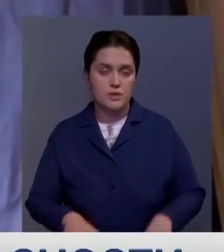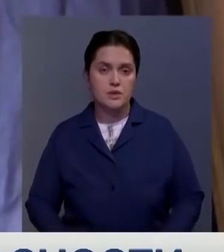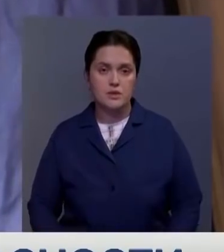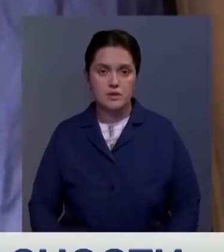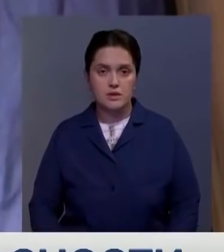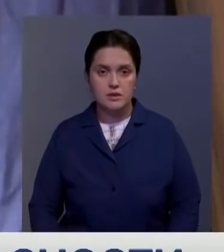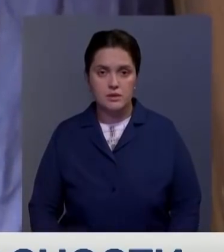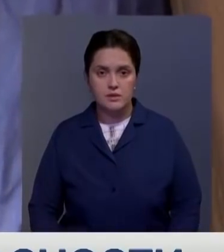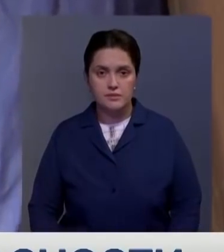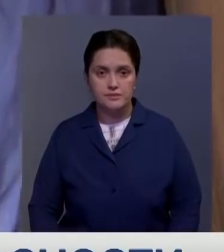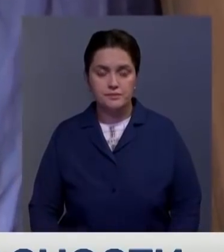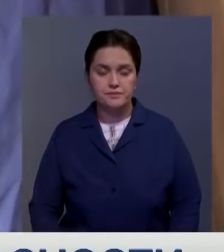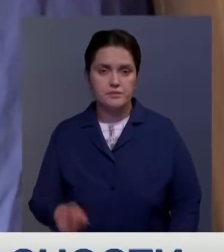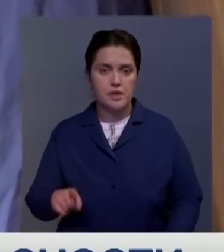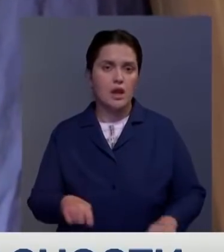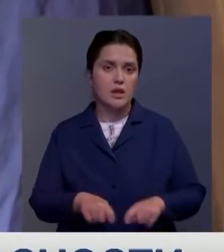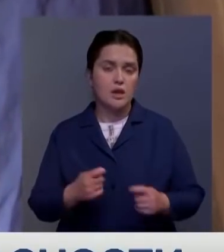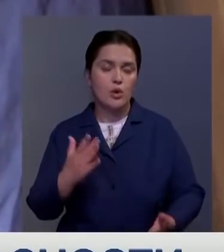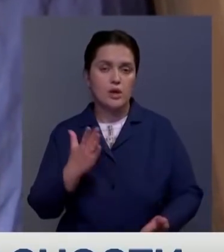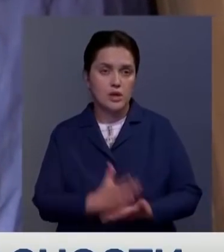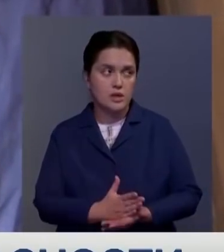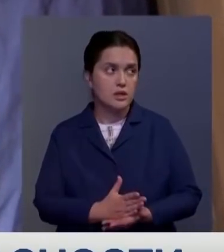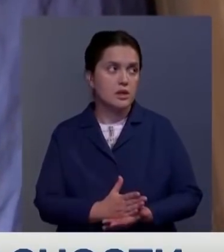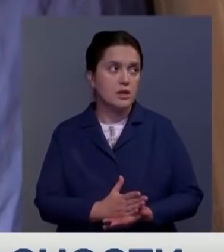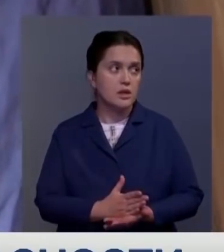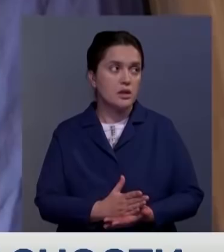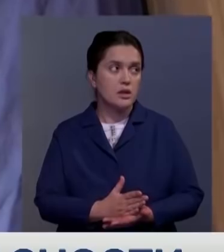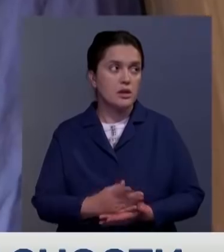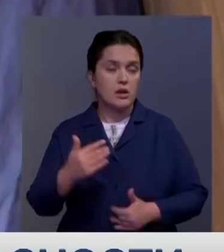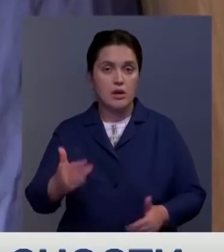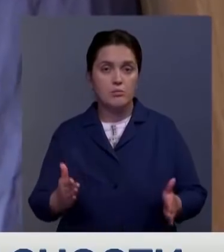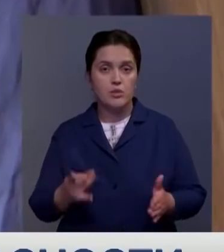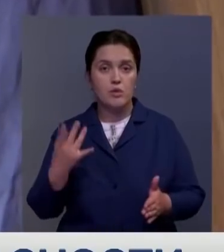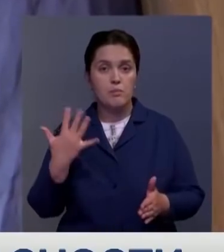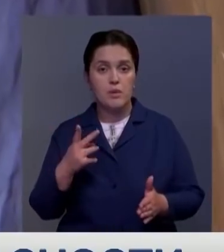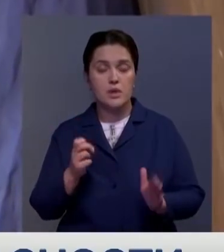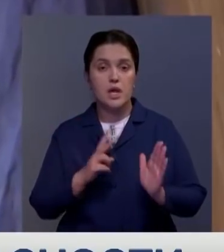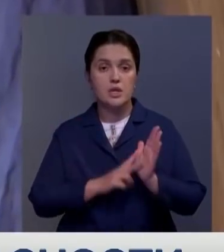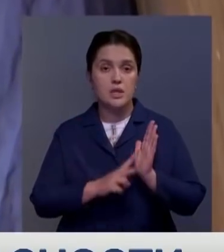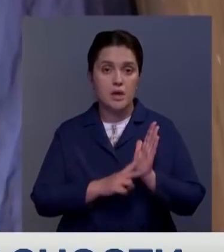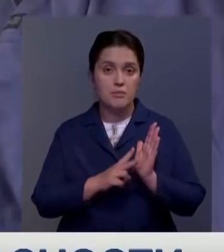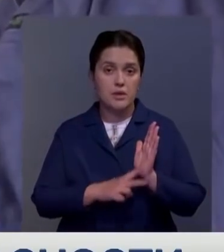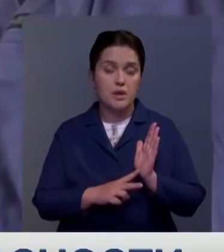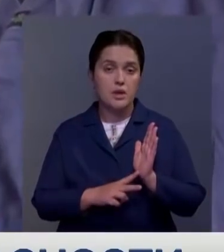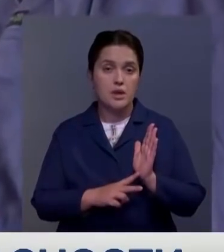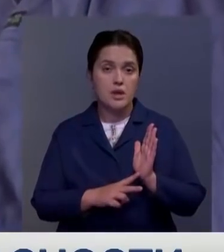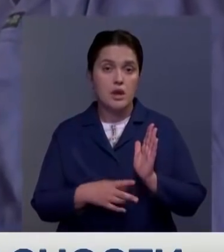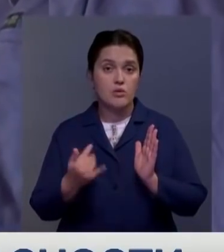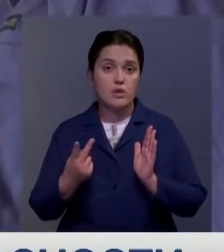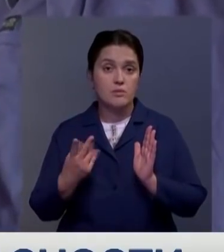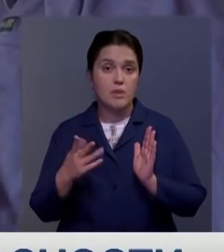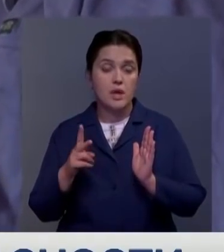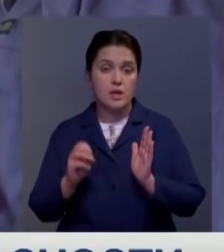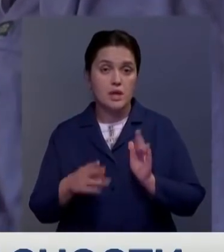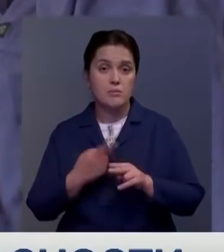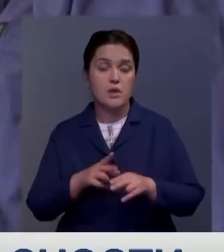Притопочный лист. Он должен соответствовать, должно быть 50 на 70 размеров. И вот в рамках празднования в этом году 25 лет